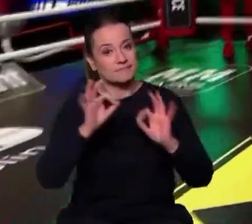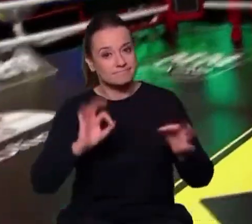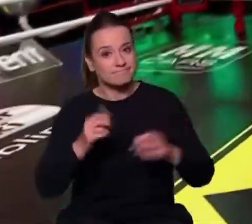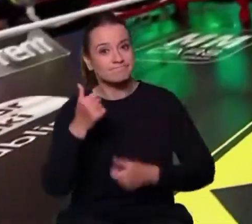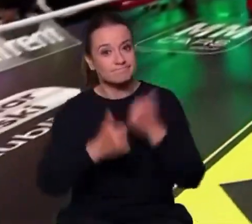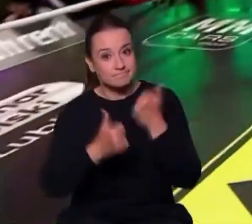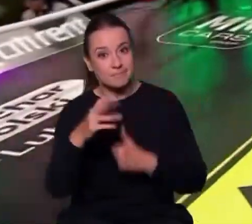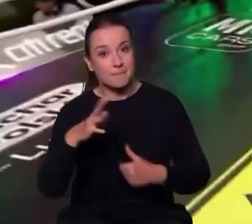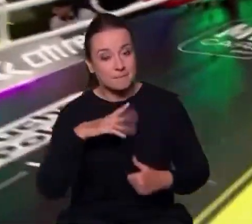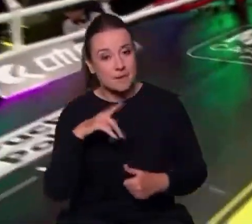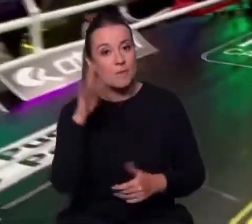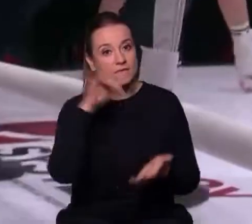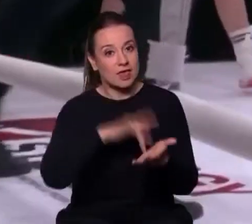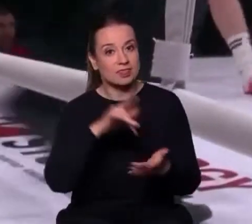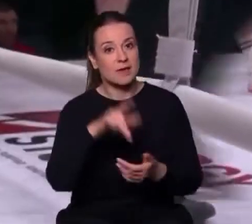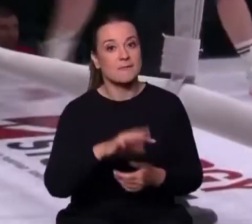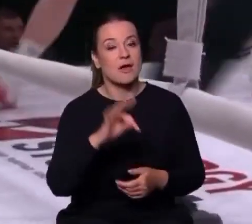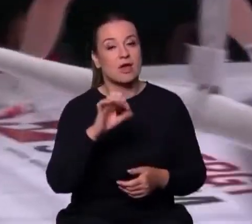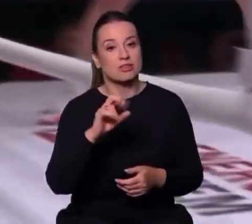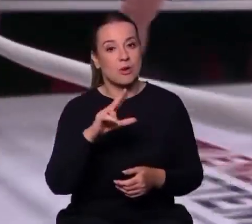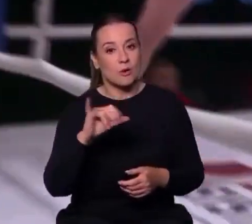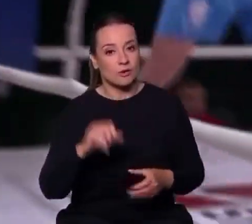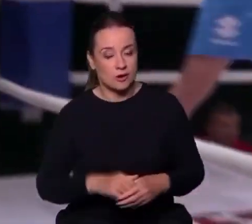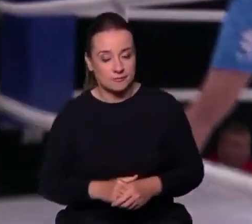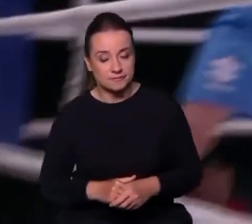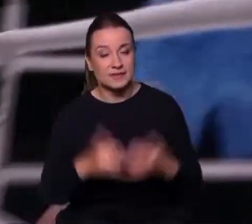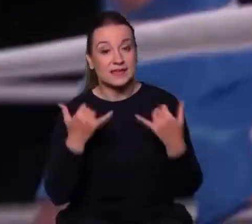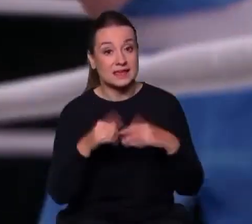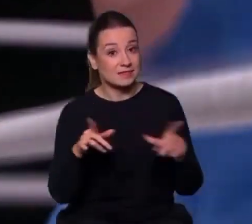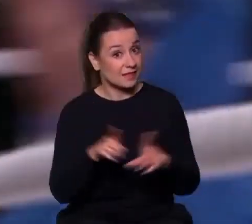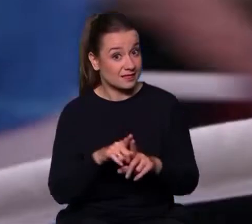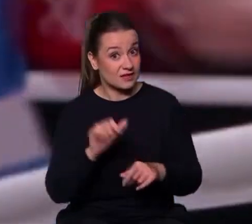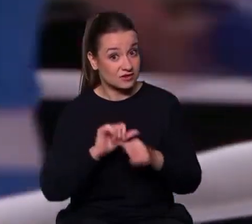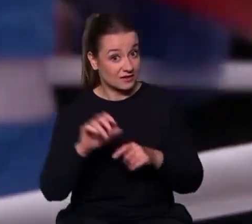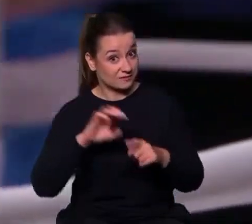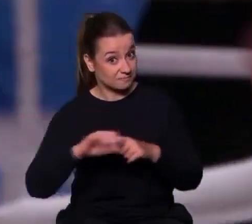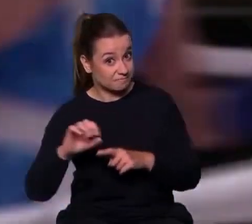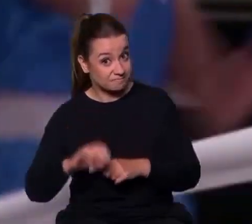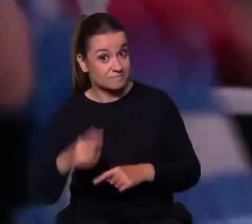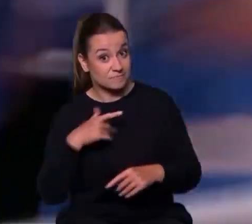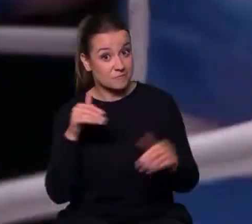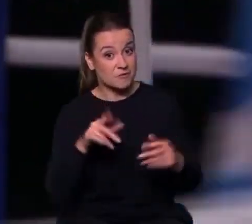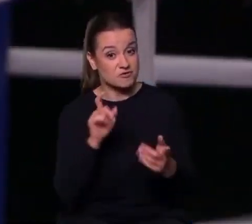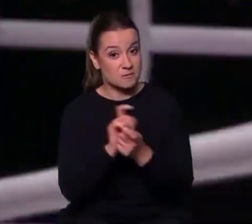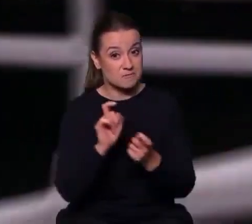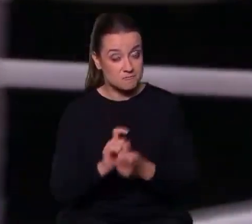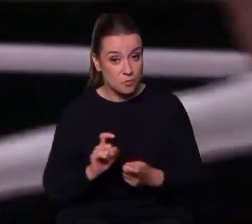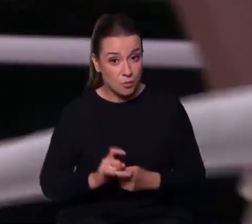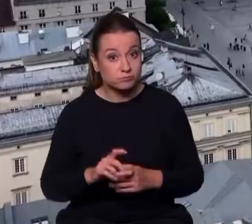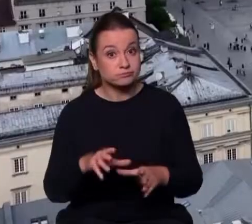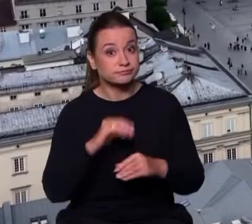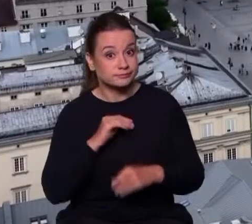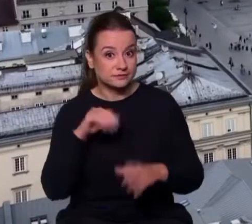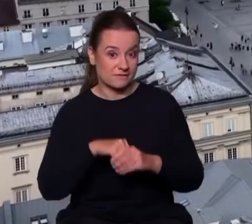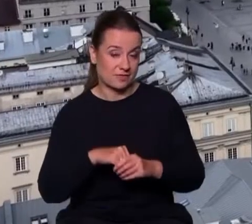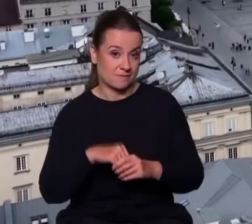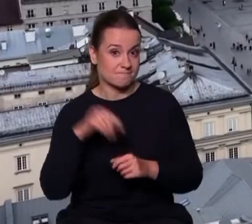na Igrzyskach w Tokio. Są też inne dyscypliny, w których będzie można uzyskać punkty do tej